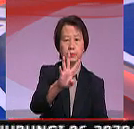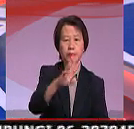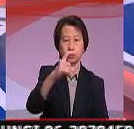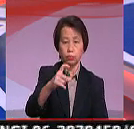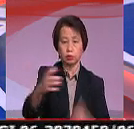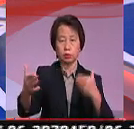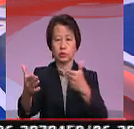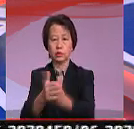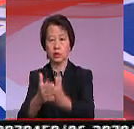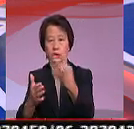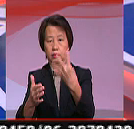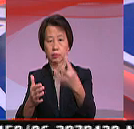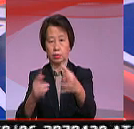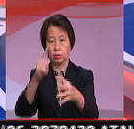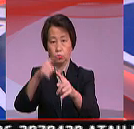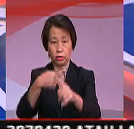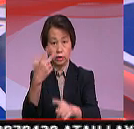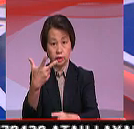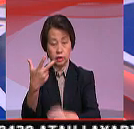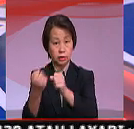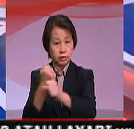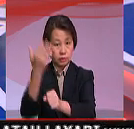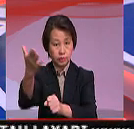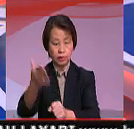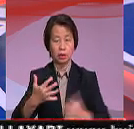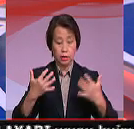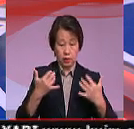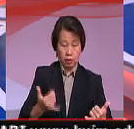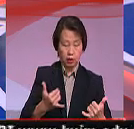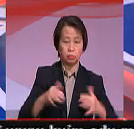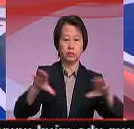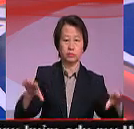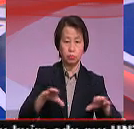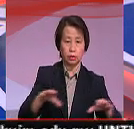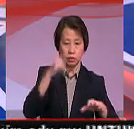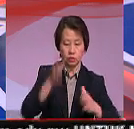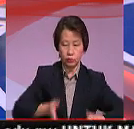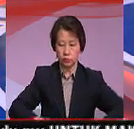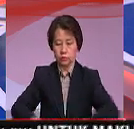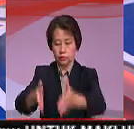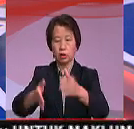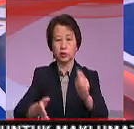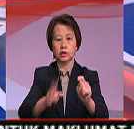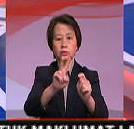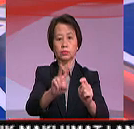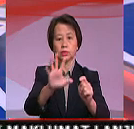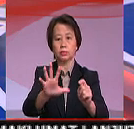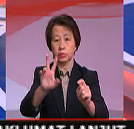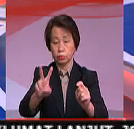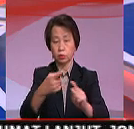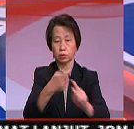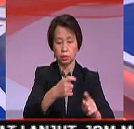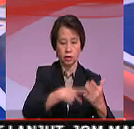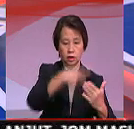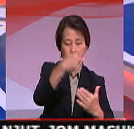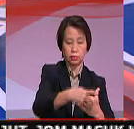bulan sehingga 14 Mac depan. Buat permulaan, ia dilaksanakan bagi laluan T252 dari